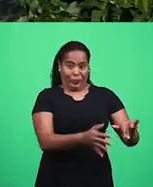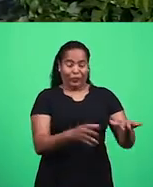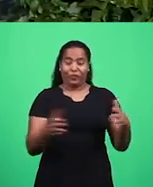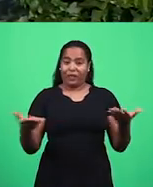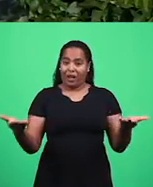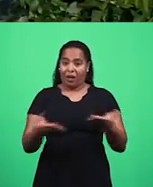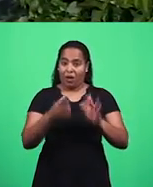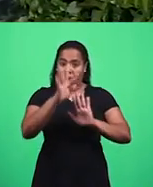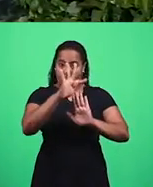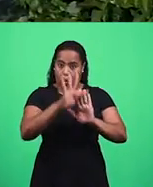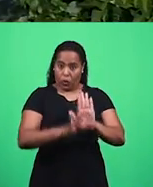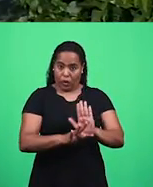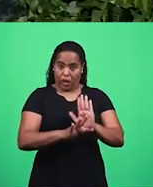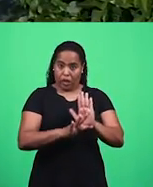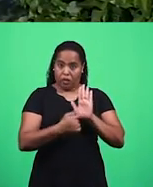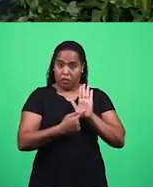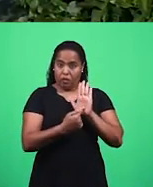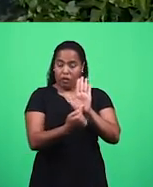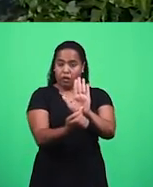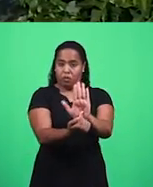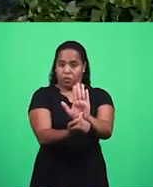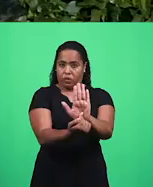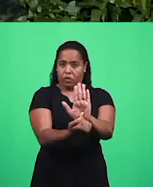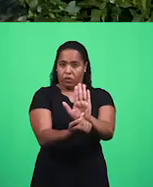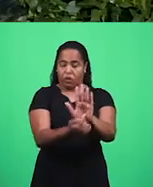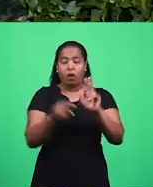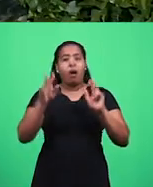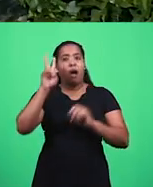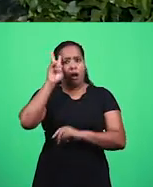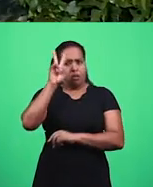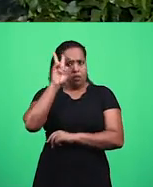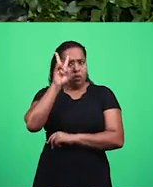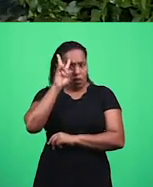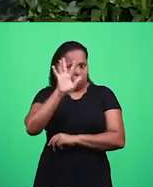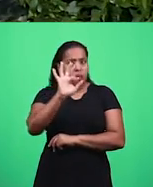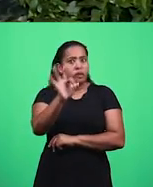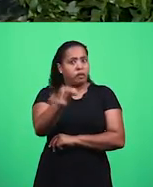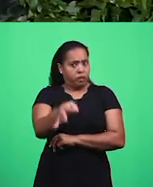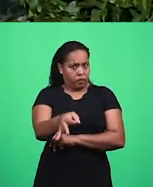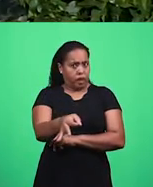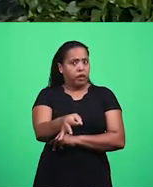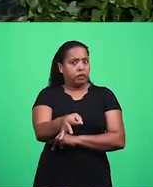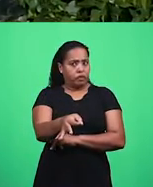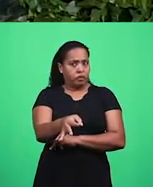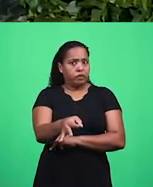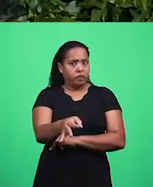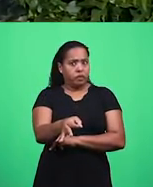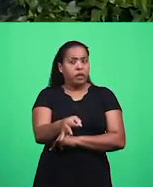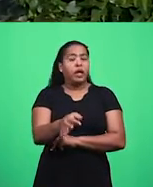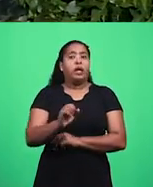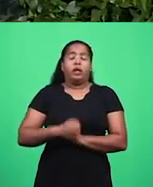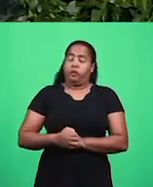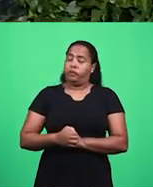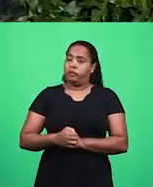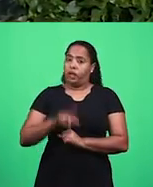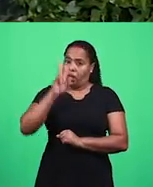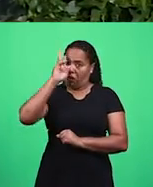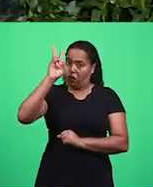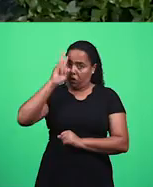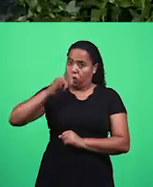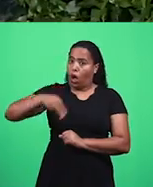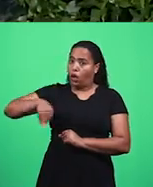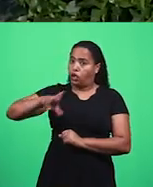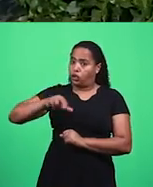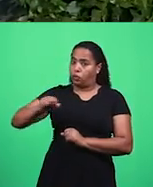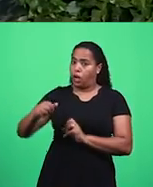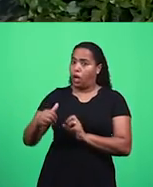еще один хотел упомянуть текст. Это текст, о котором я говорил из этой истории, да? Об этой